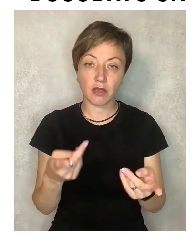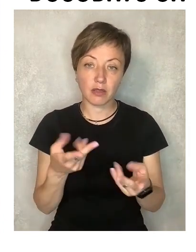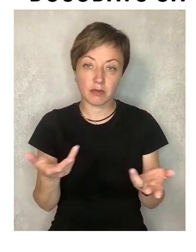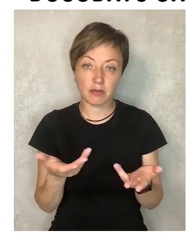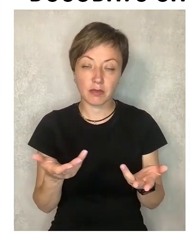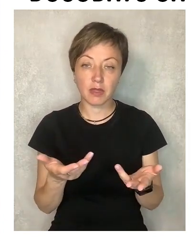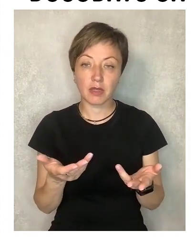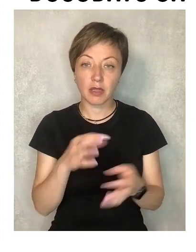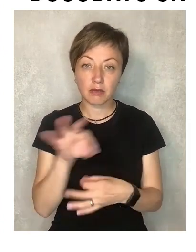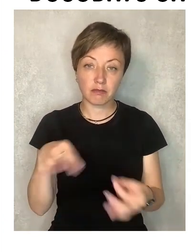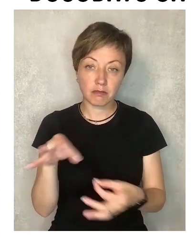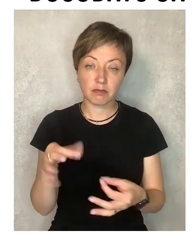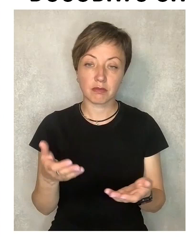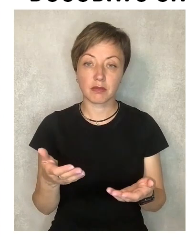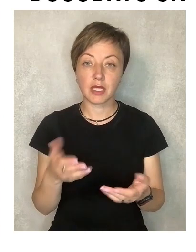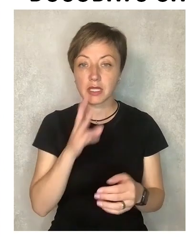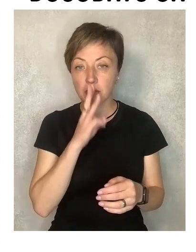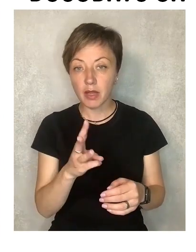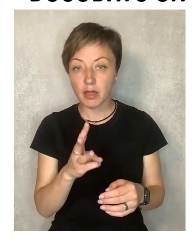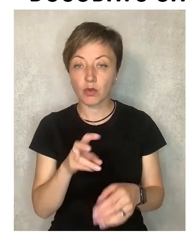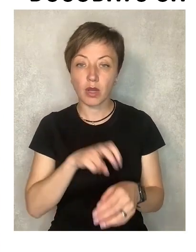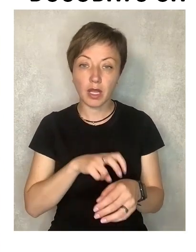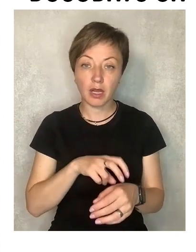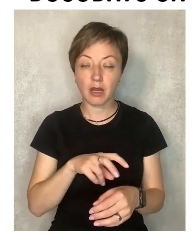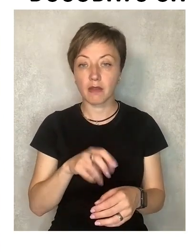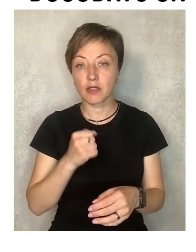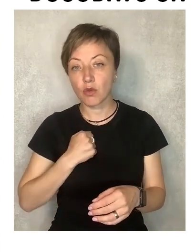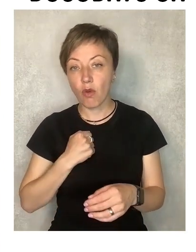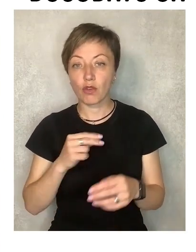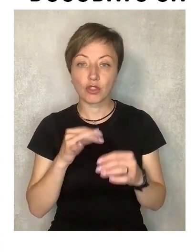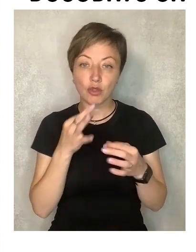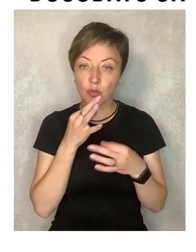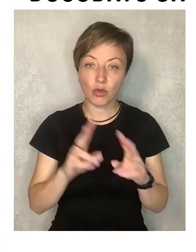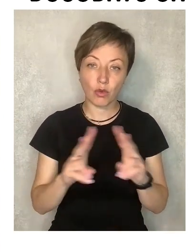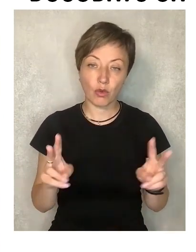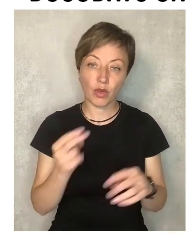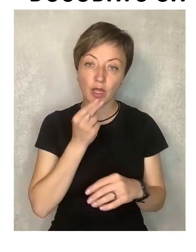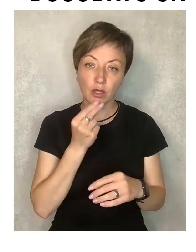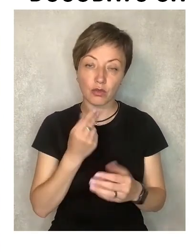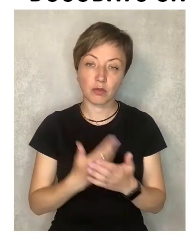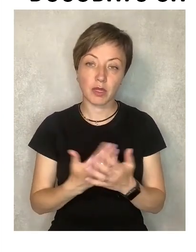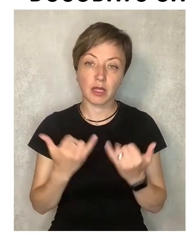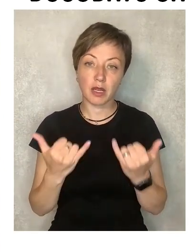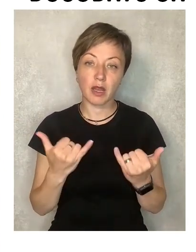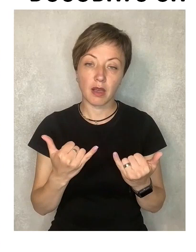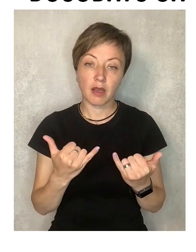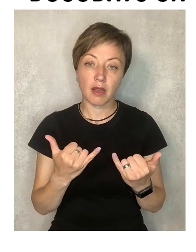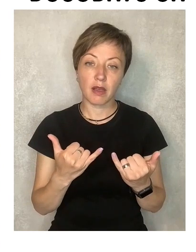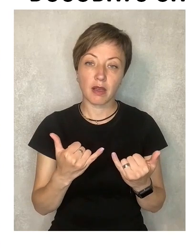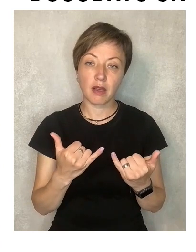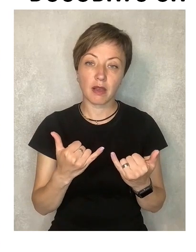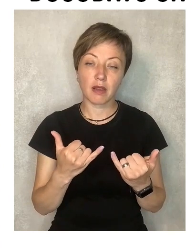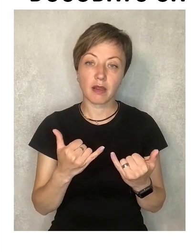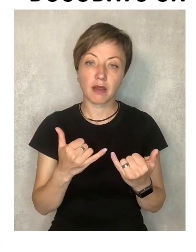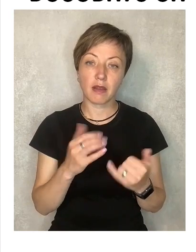знаю, зарплатню лікаря військового там чи будь-кого, чи їжу для вегетаріанців у війську. Ну, типу, це все дуже